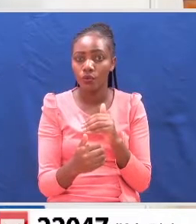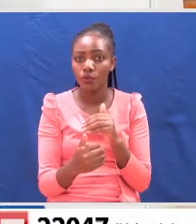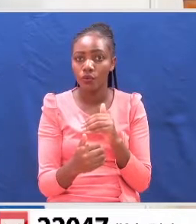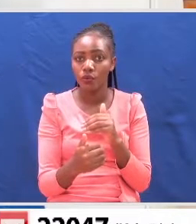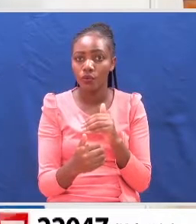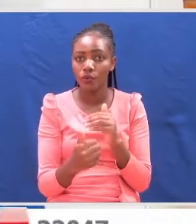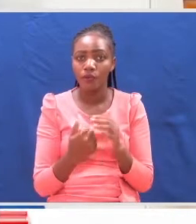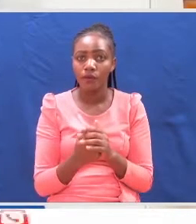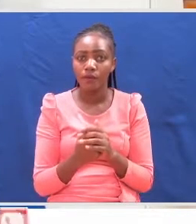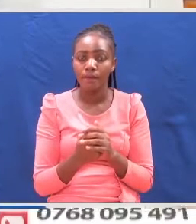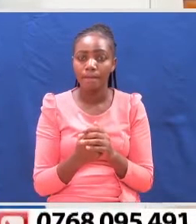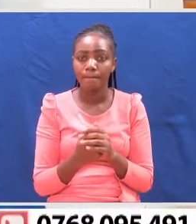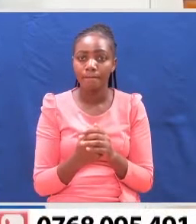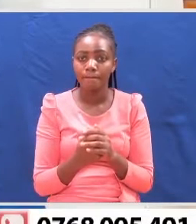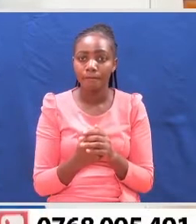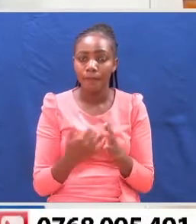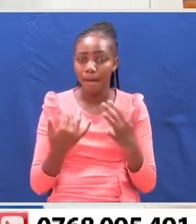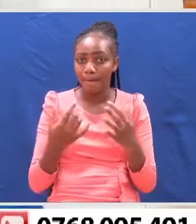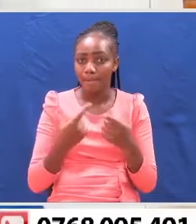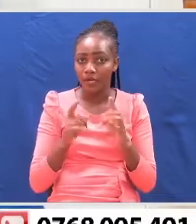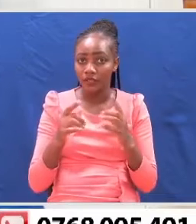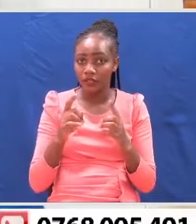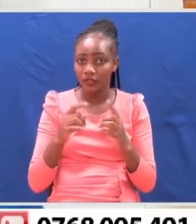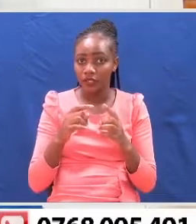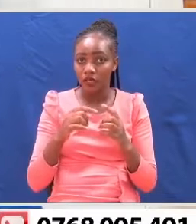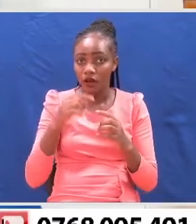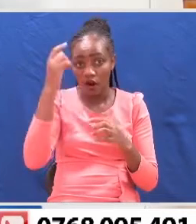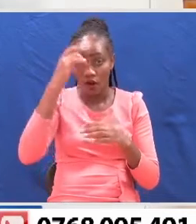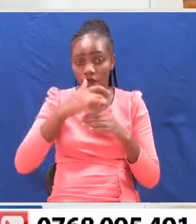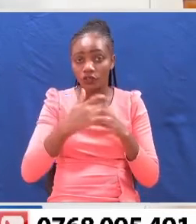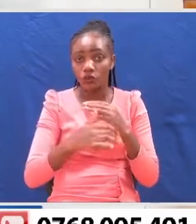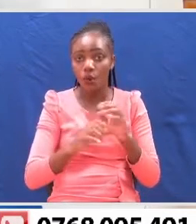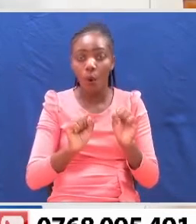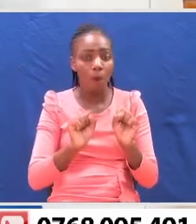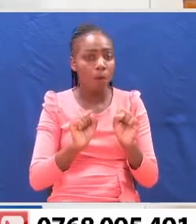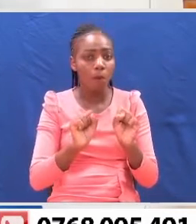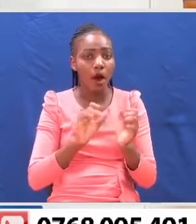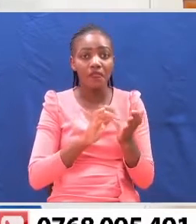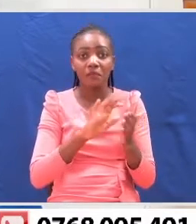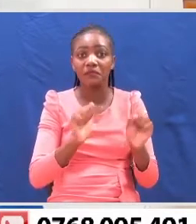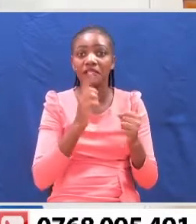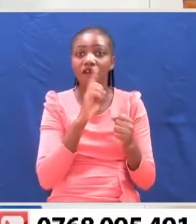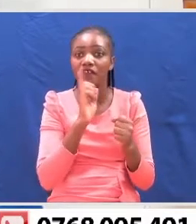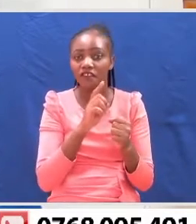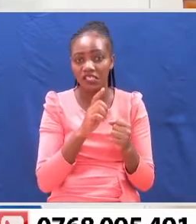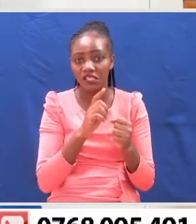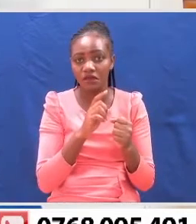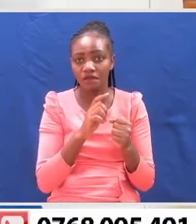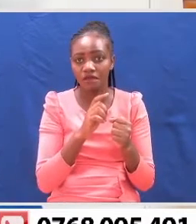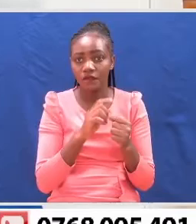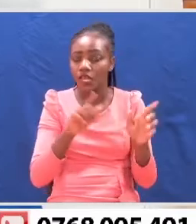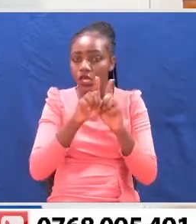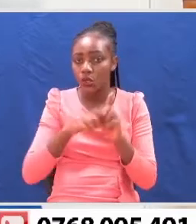hewani itakuwa imetimilika. Kwa hivyo hizo ni baadhi ya kazi, na unajikumbuka